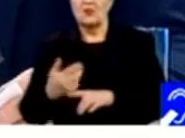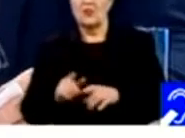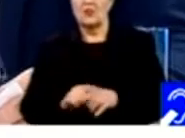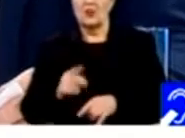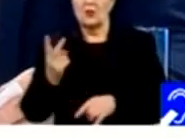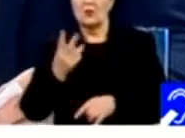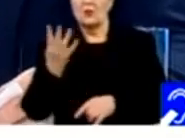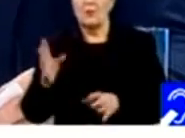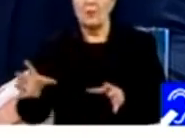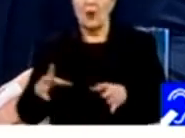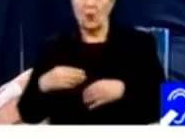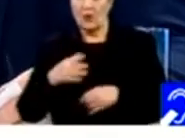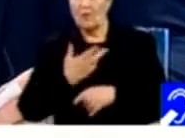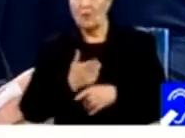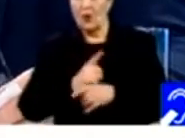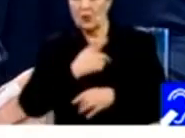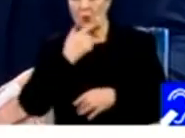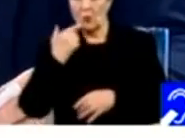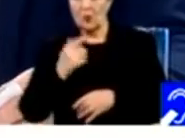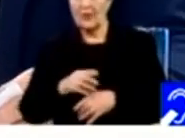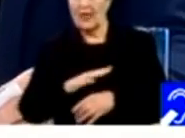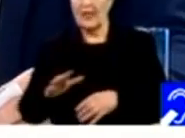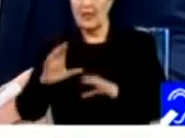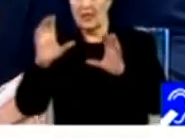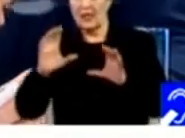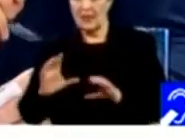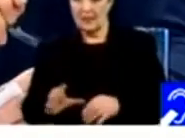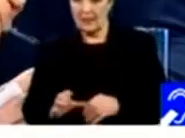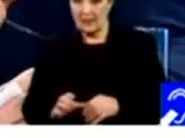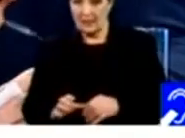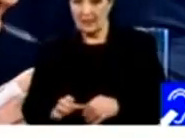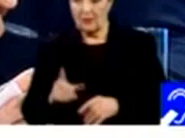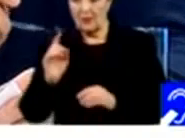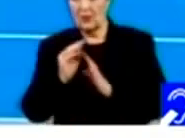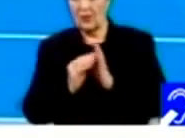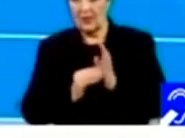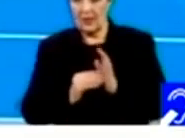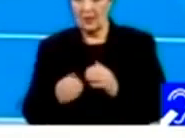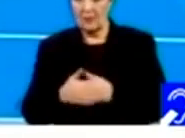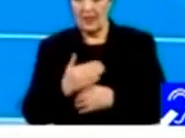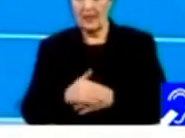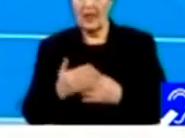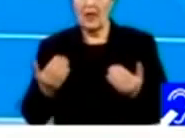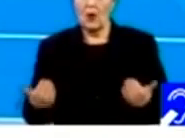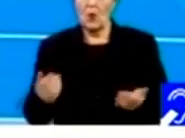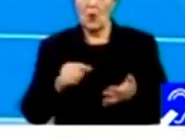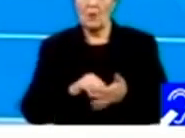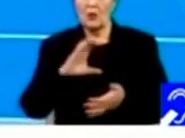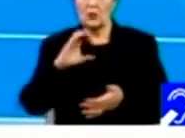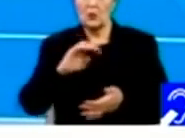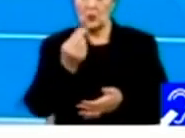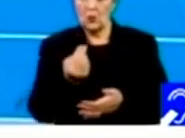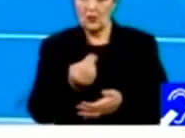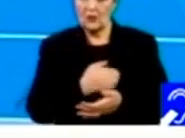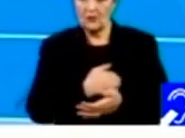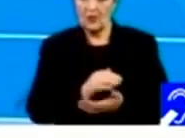beneficiat împreună cu el de foarte multe ilegalități, stă acum și dă cu subsemnat într-o anchetă penală. Am înțeles. Iată și aici punem punct pentru că vreau să trecem...